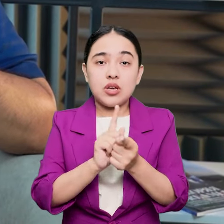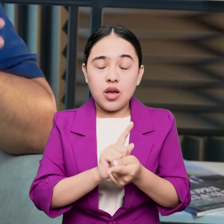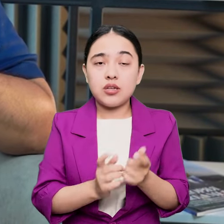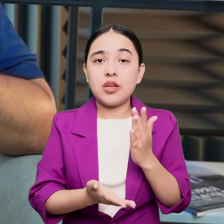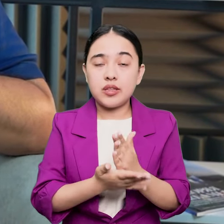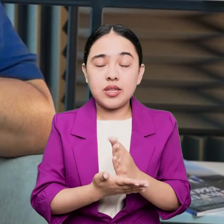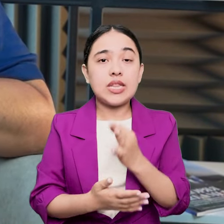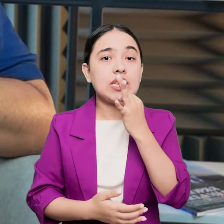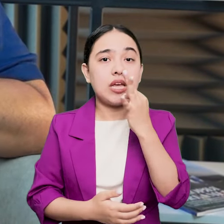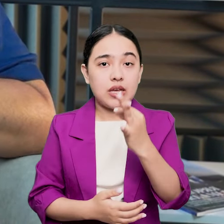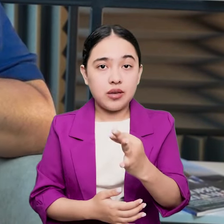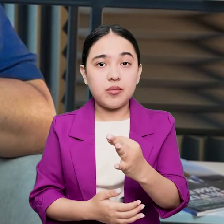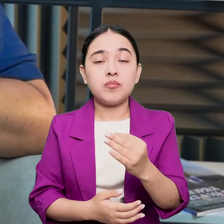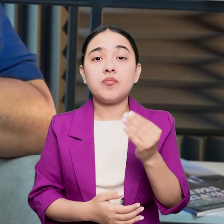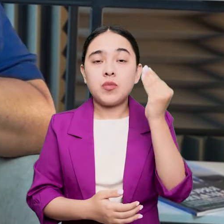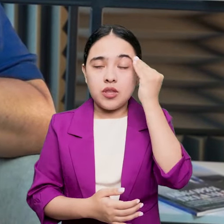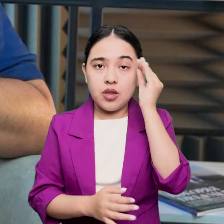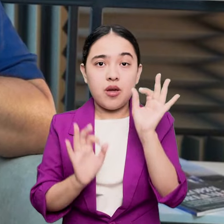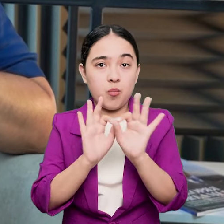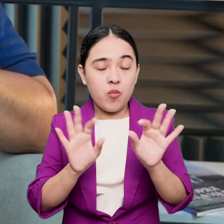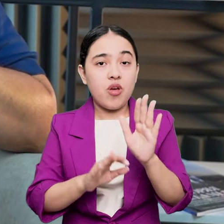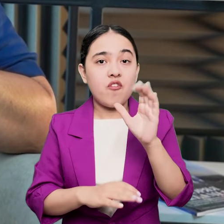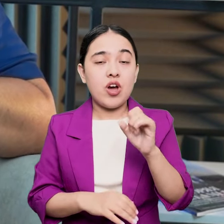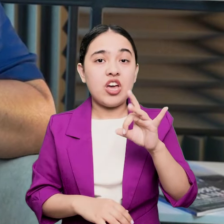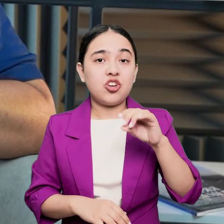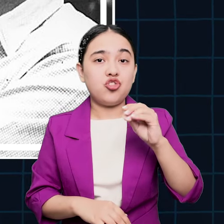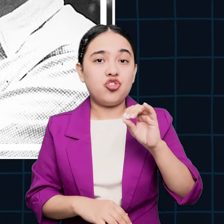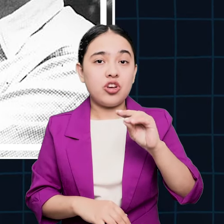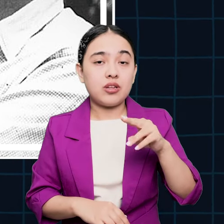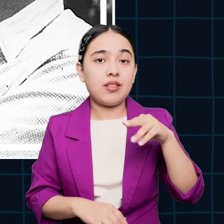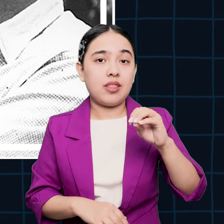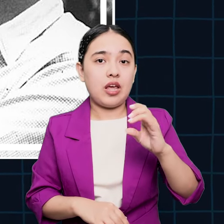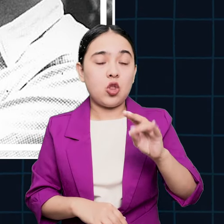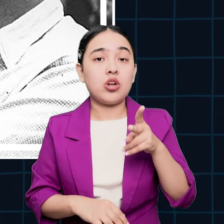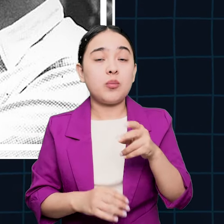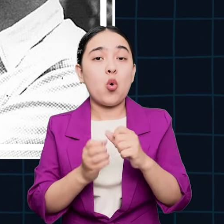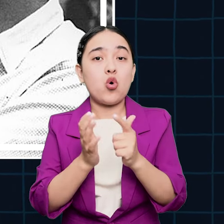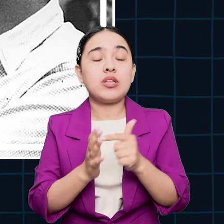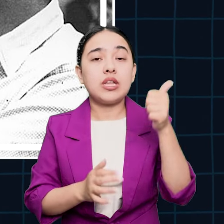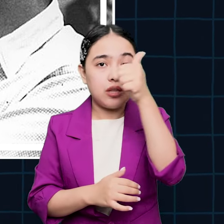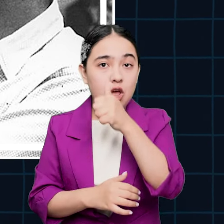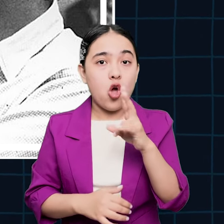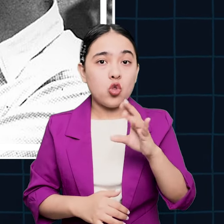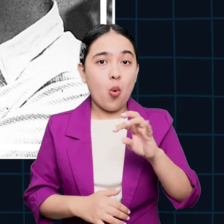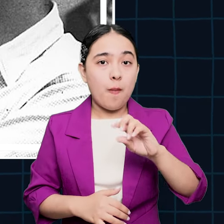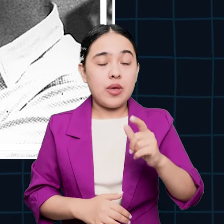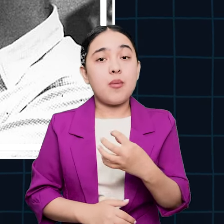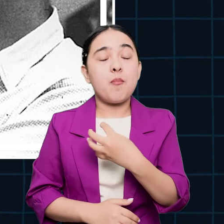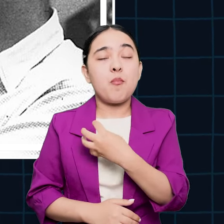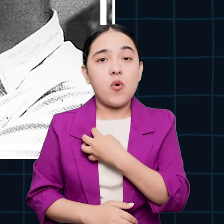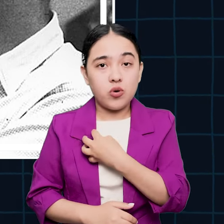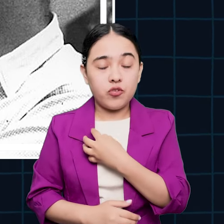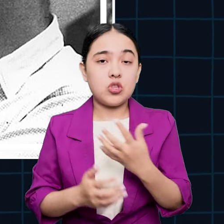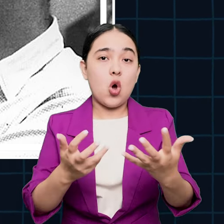ega degan iddaoni ilgari suradi va Richard Taylor 2017-yilda Nobel mukofoti